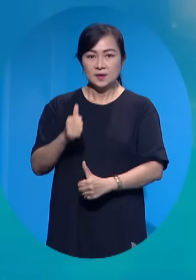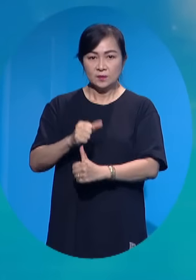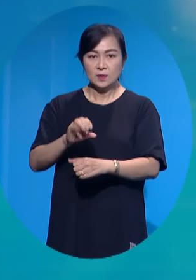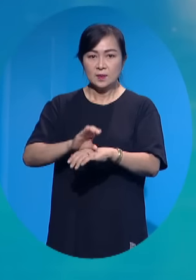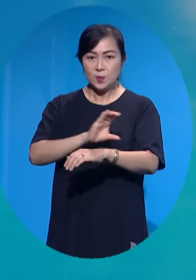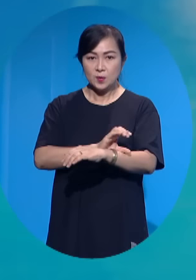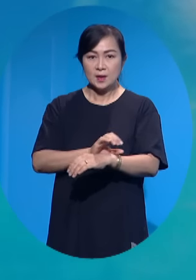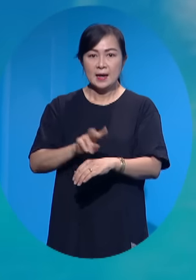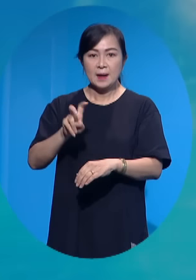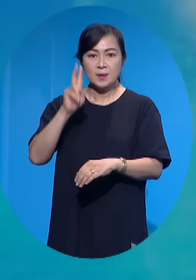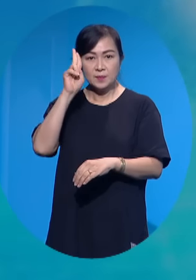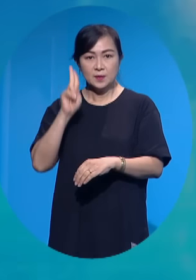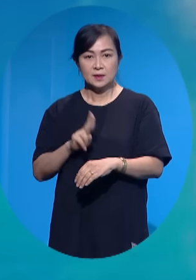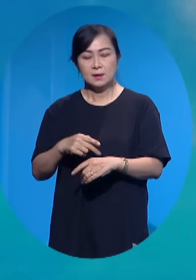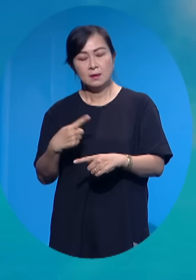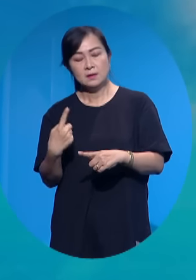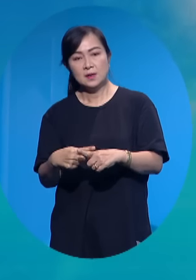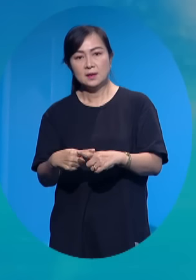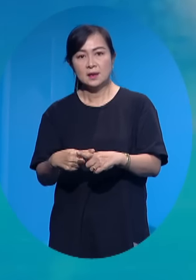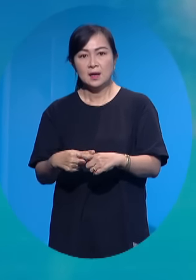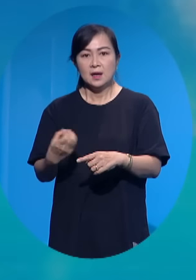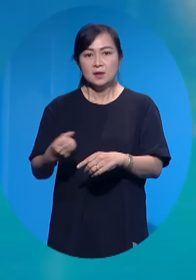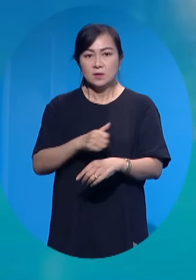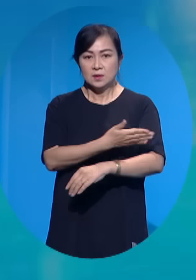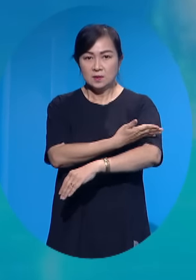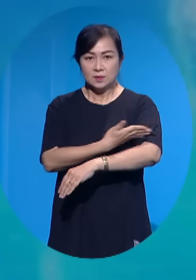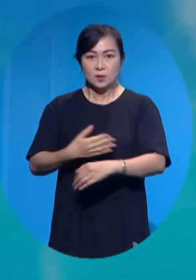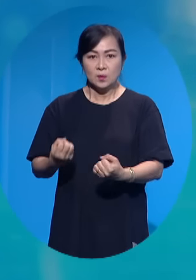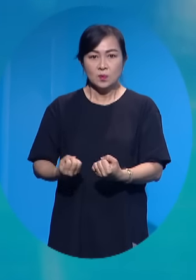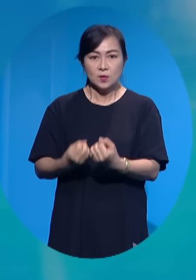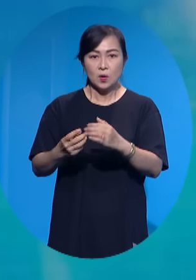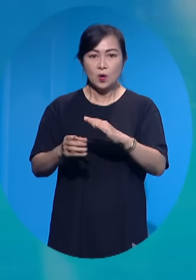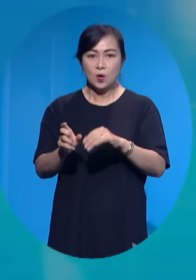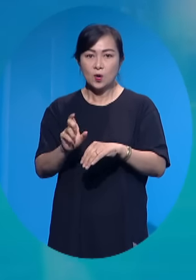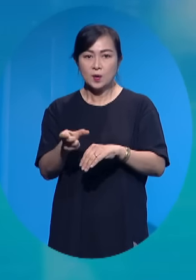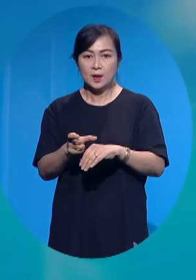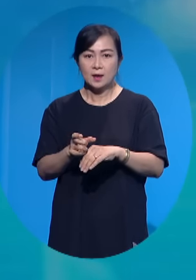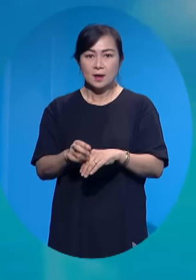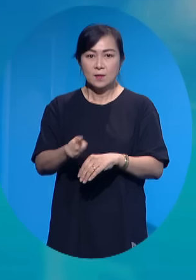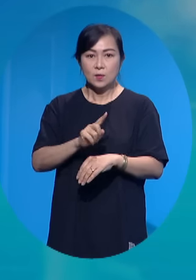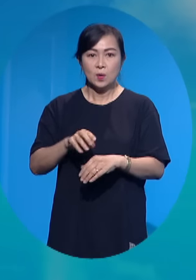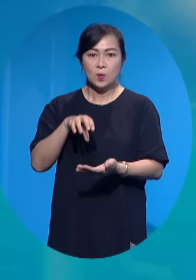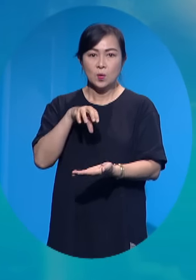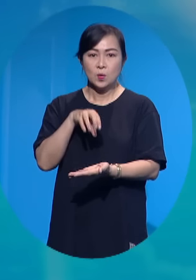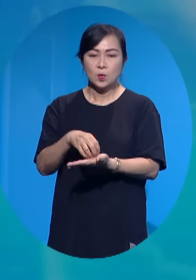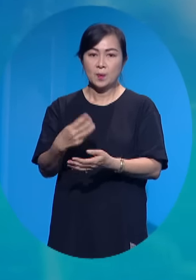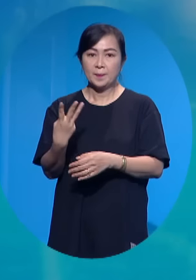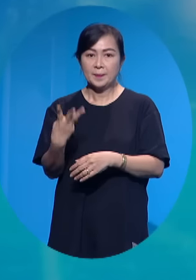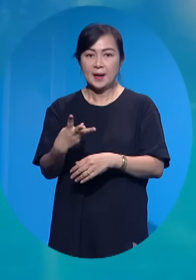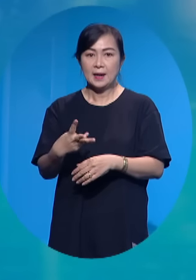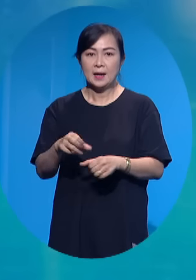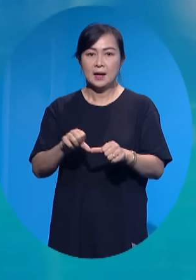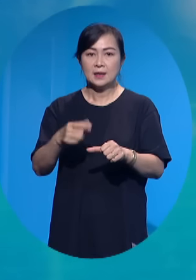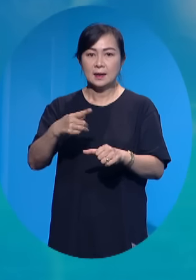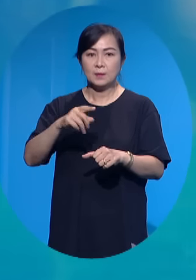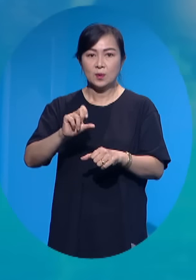chính phủ Campuchia cho biết 20 binhh sĩ đã thiệt mạng và một số người bị thương trong một vụ nổ kho đạn thuộc Bộ Tứ lệnh quân sự số 3 ở tỉnh